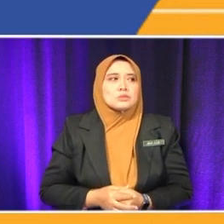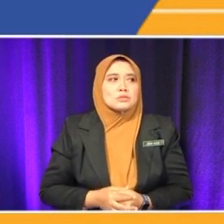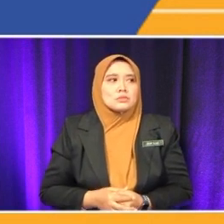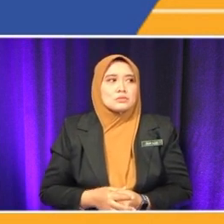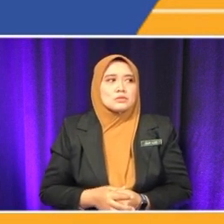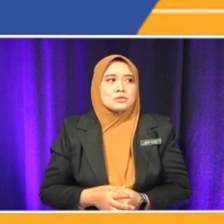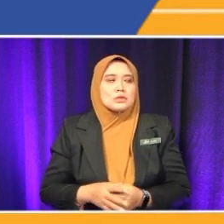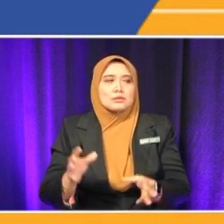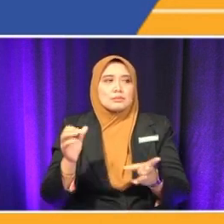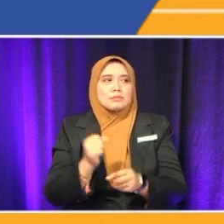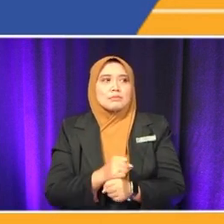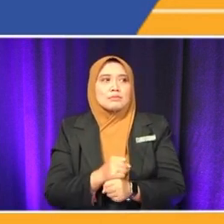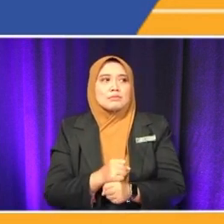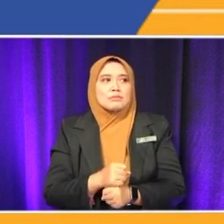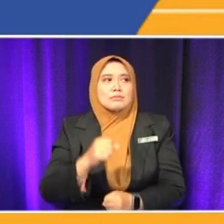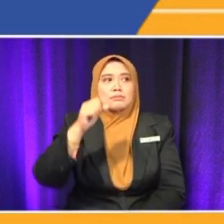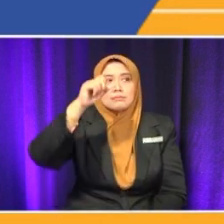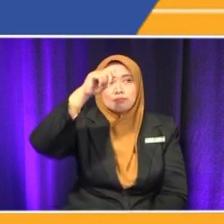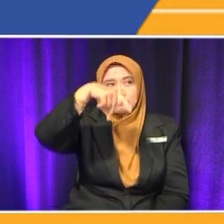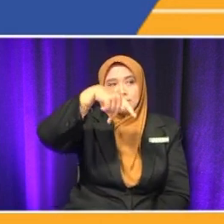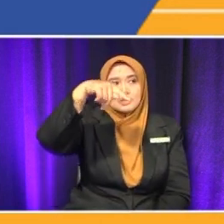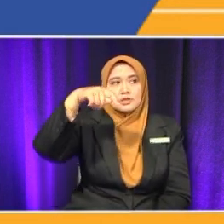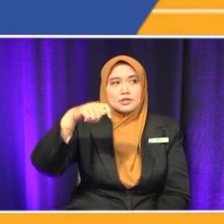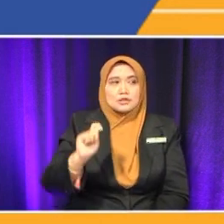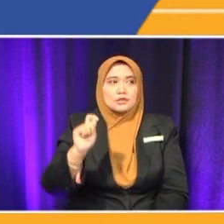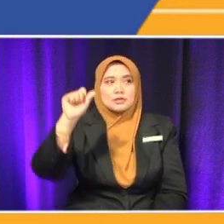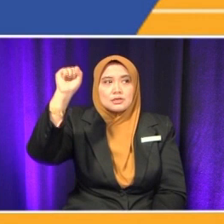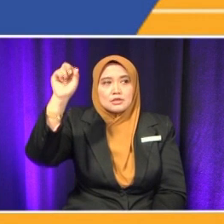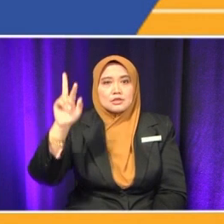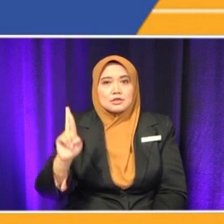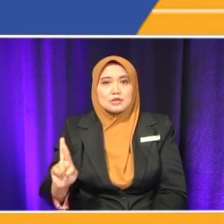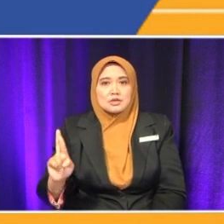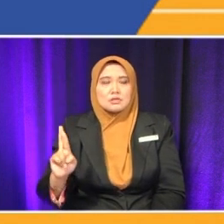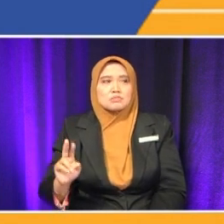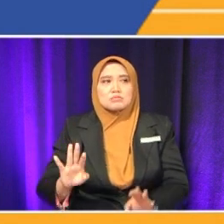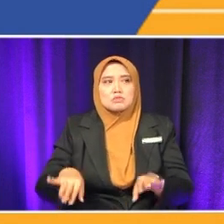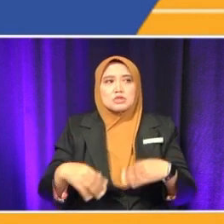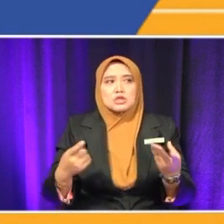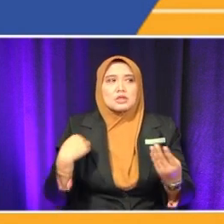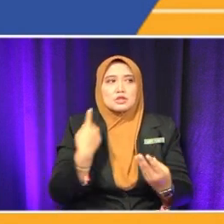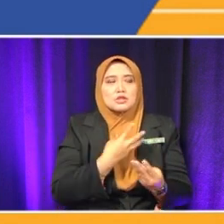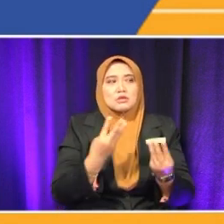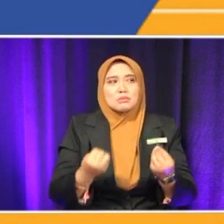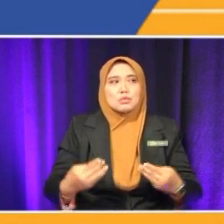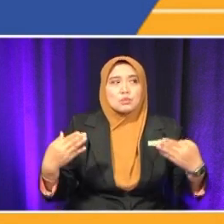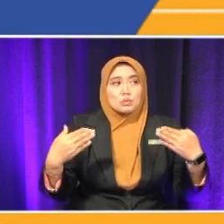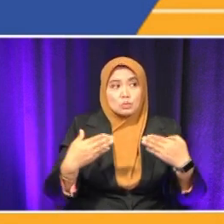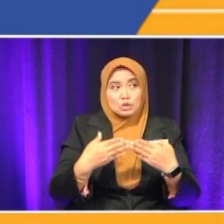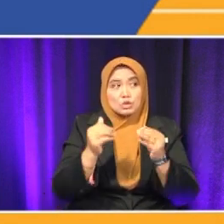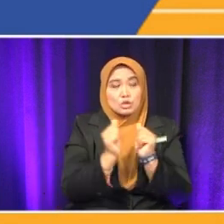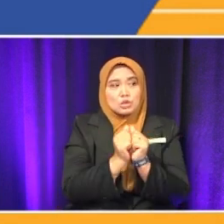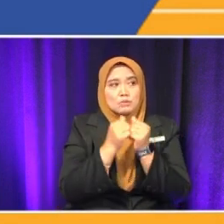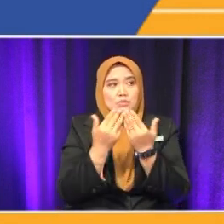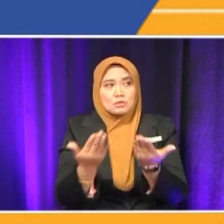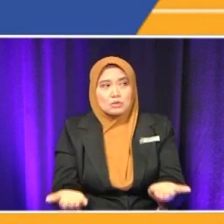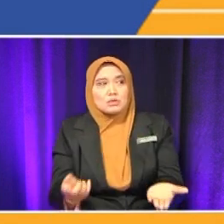T, S, dan juga R, macam mana kita nak hubungkan dengan pemberat yang paling tinggi? Jadi kita